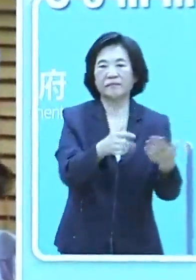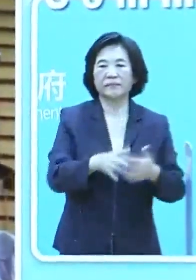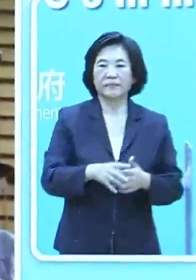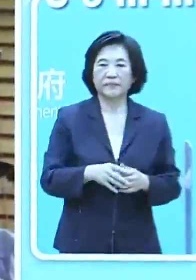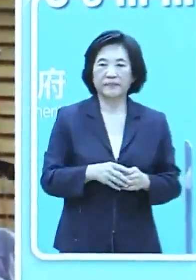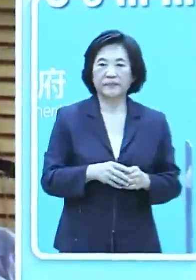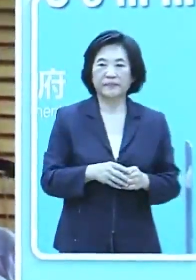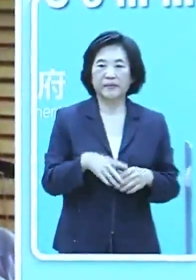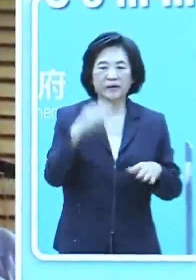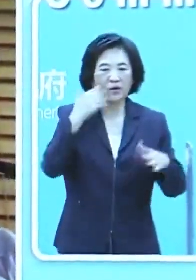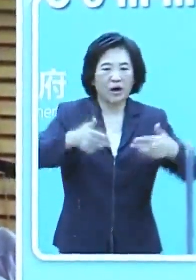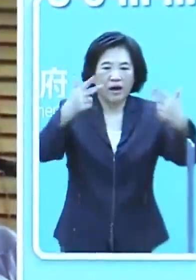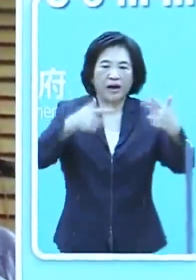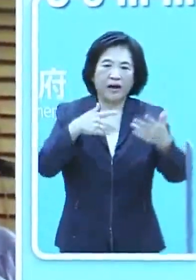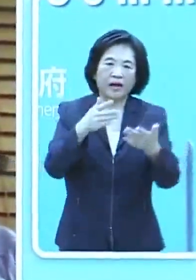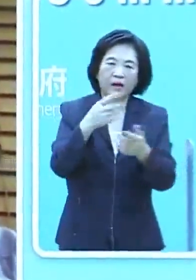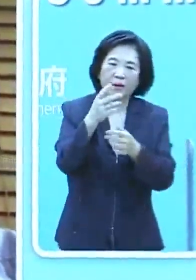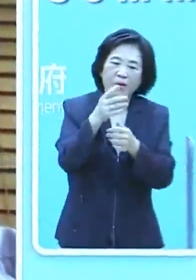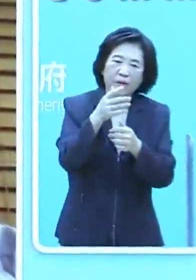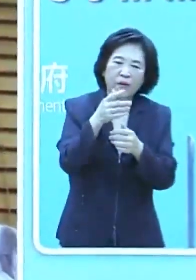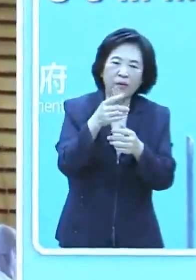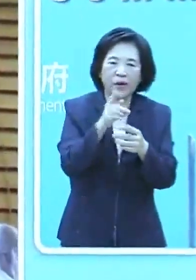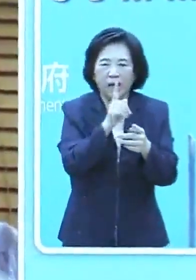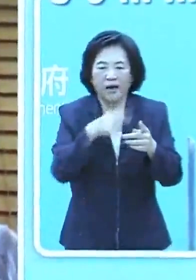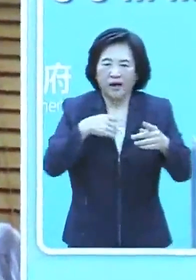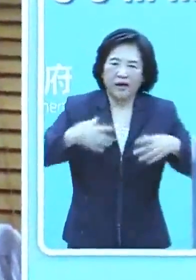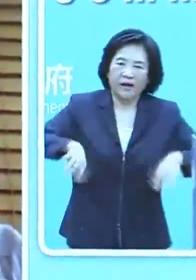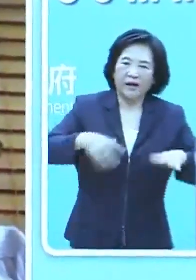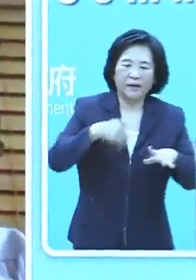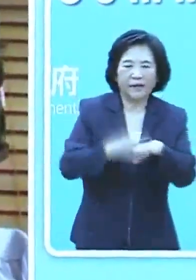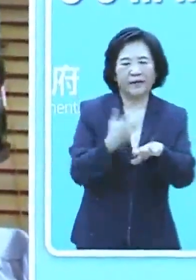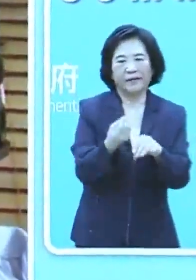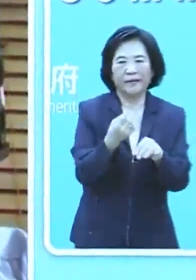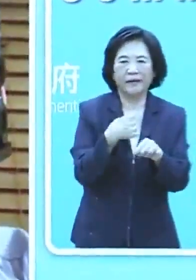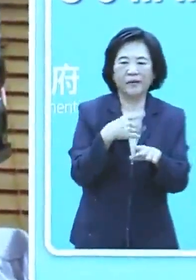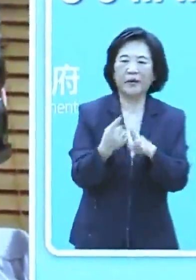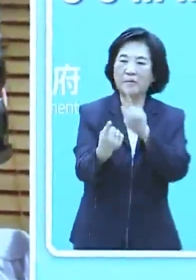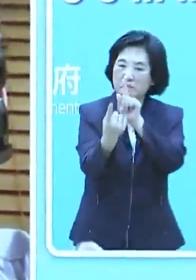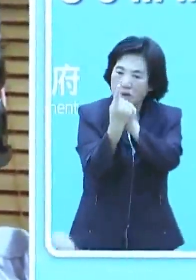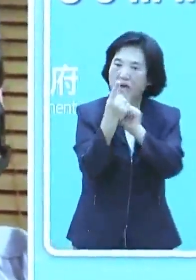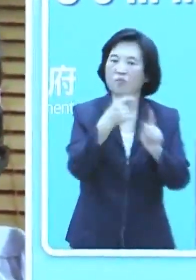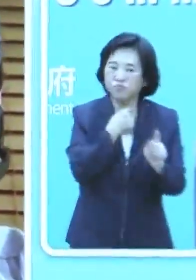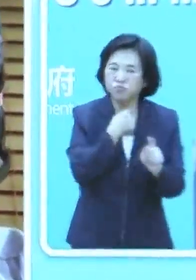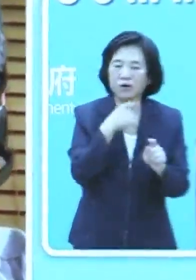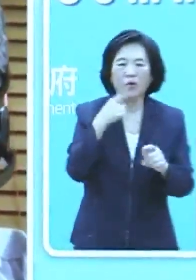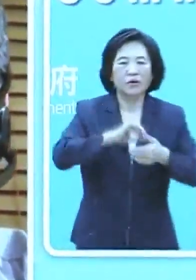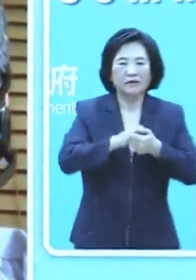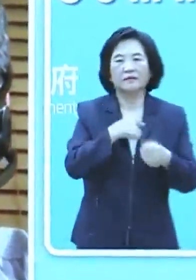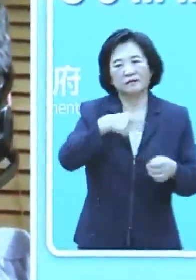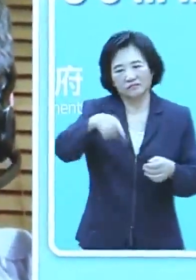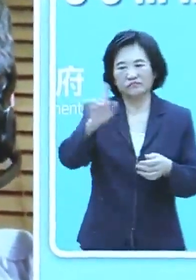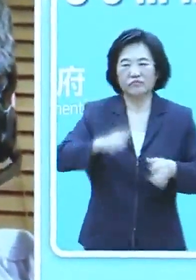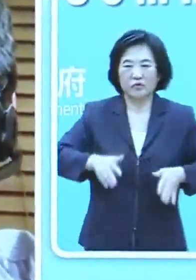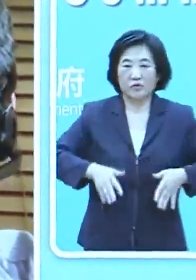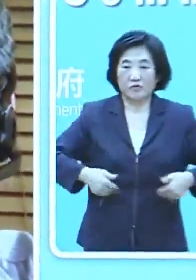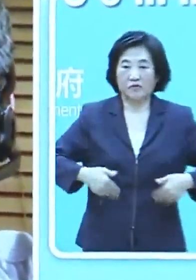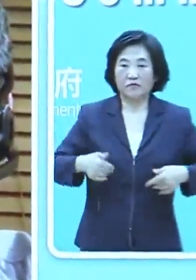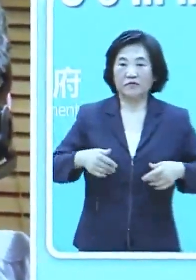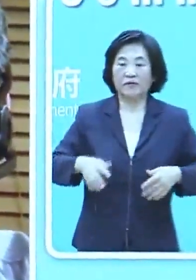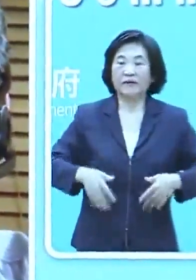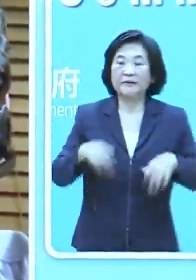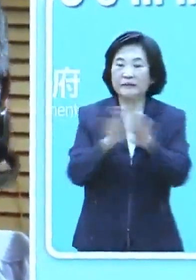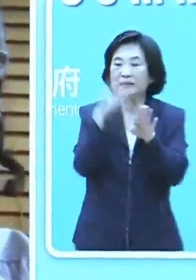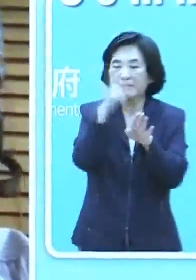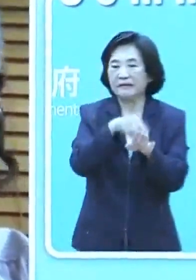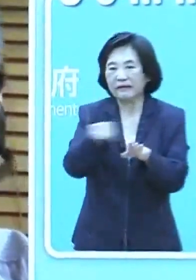讯诊疗我不习惯，或者我一定要看到医生我才安心，那也可以，那就请到防疫急门诊。 但是我们并不会鼓励说那快筛阳的病人啊，